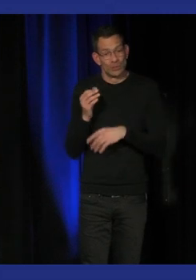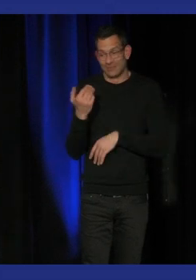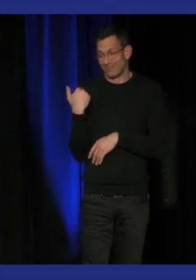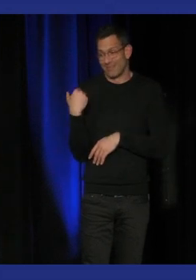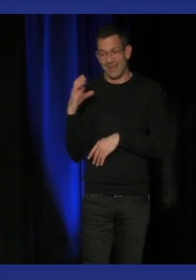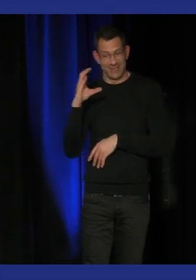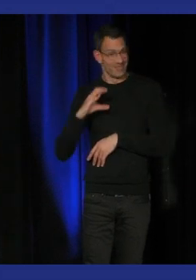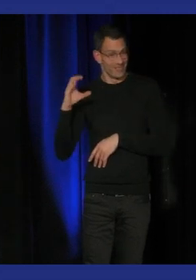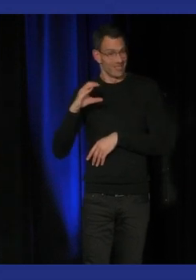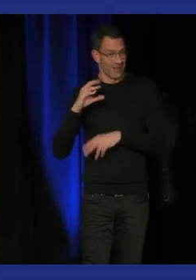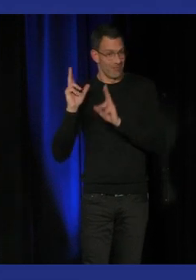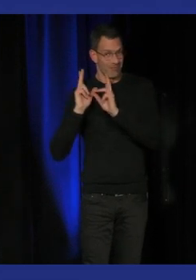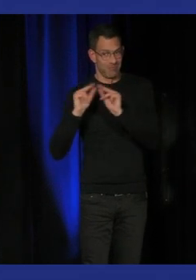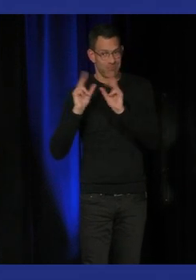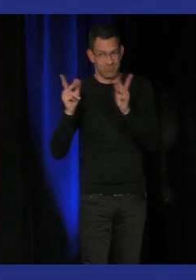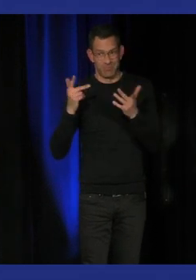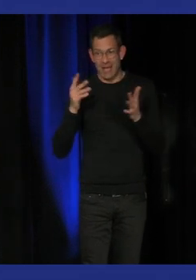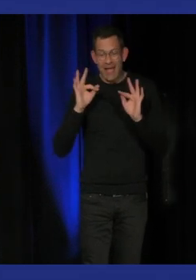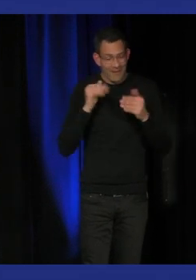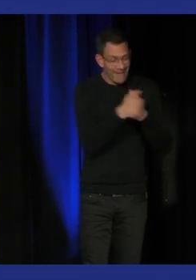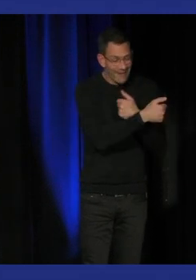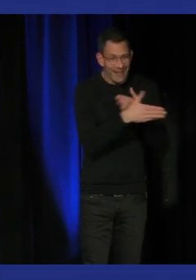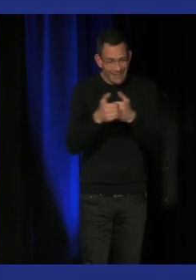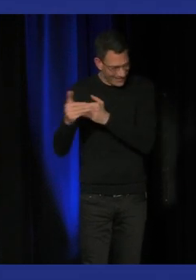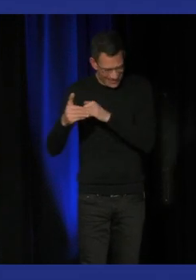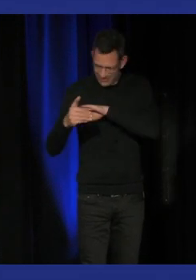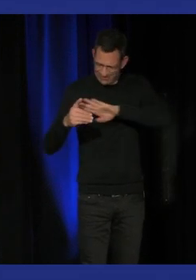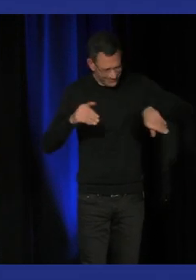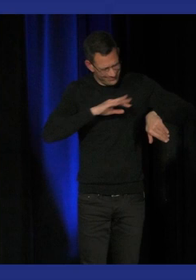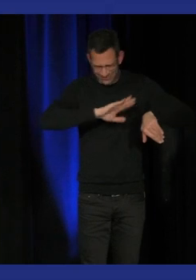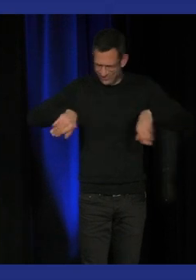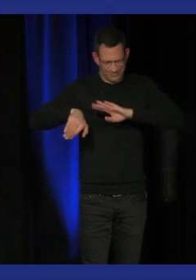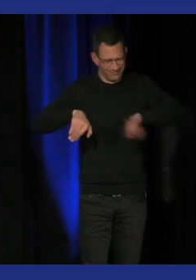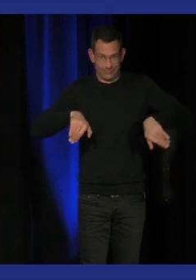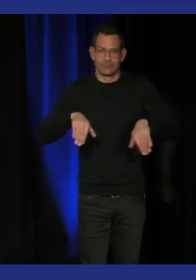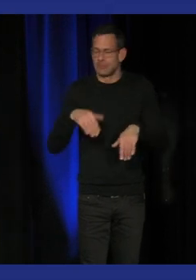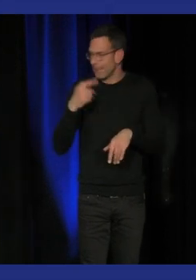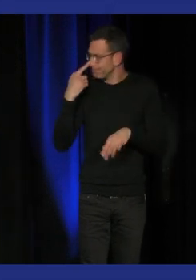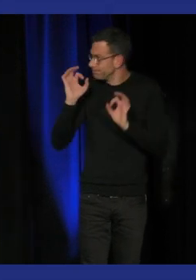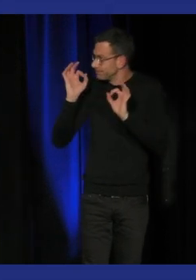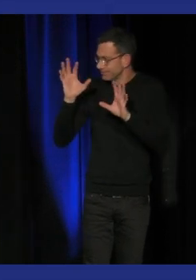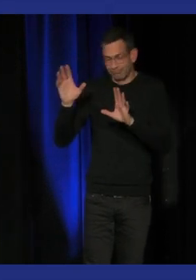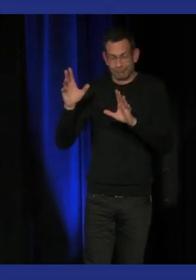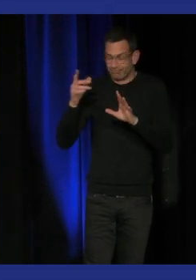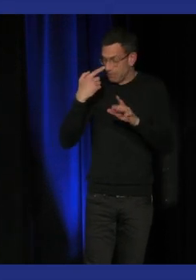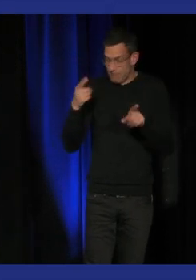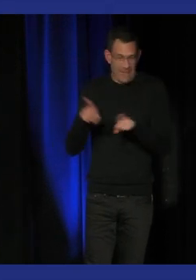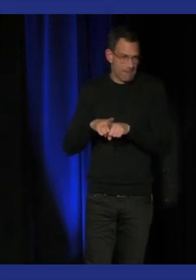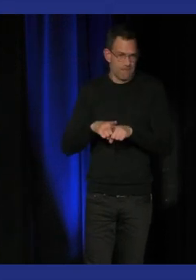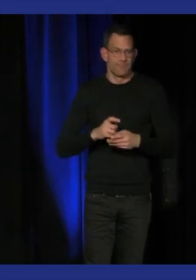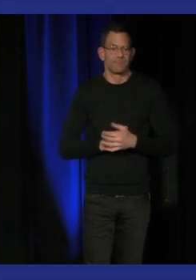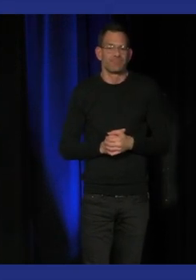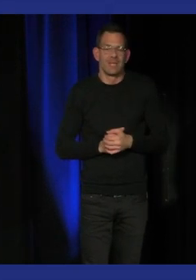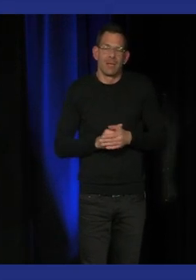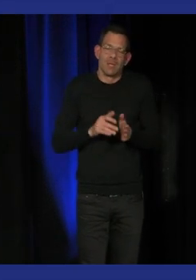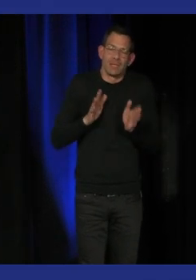évoquer en parlant de décatégoriser par rapport au handicap me semble aller dans le même sens. Avec peut-être